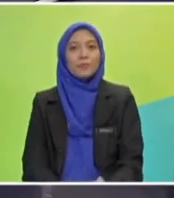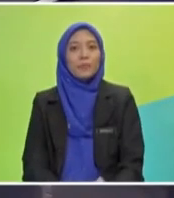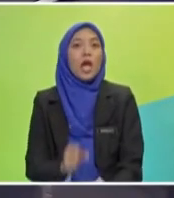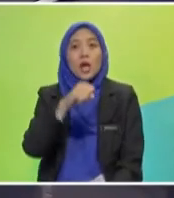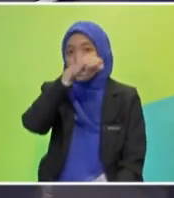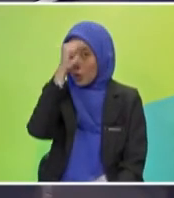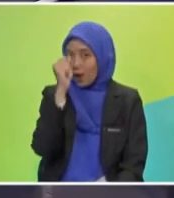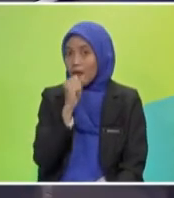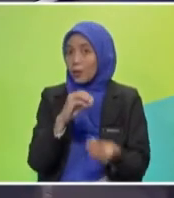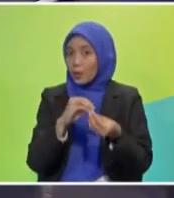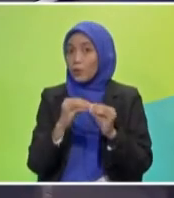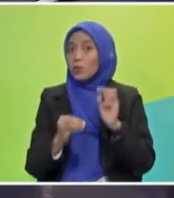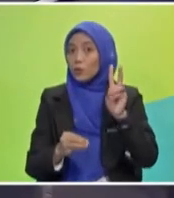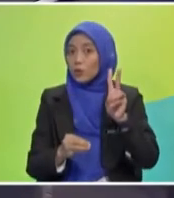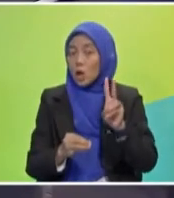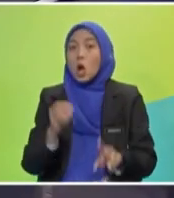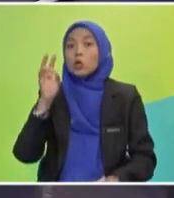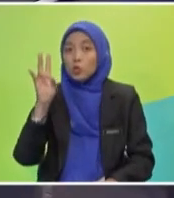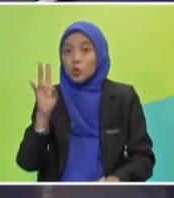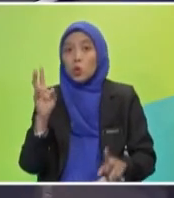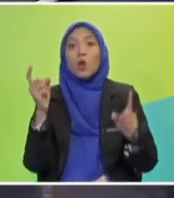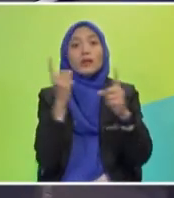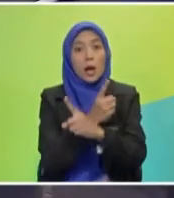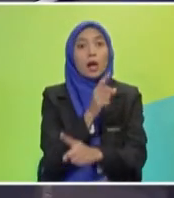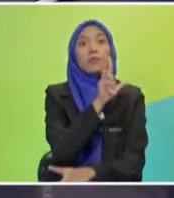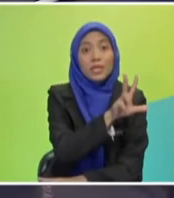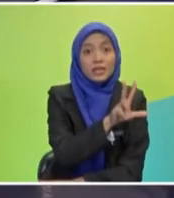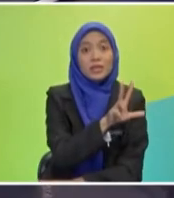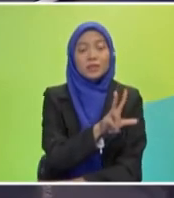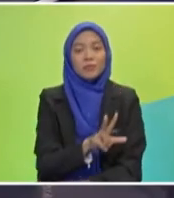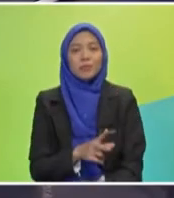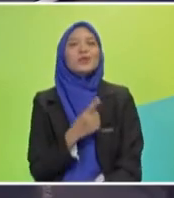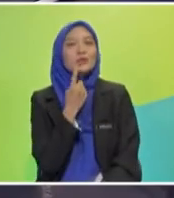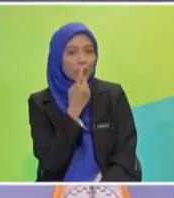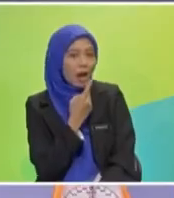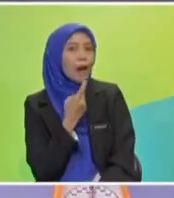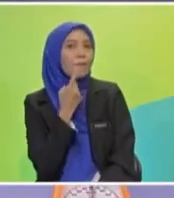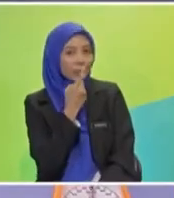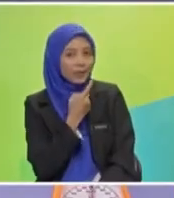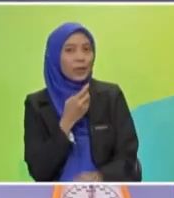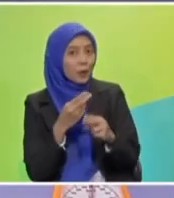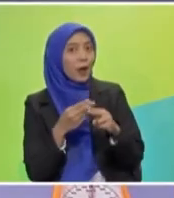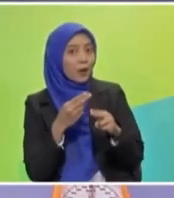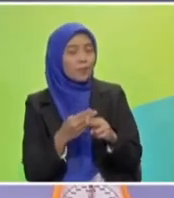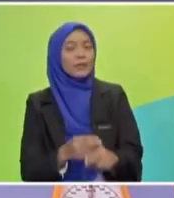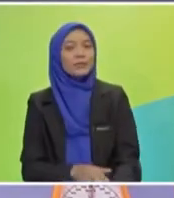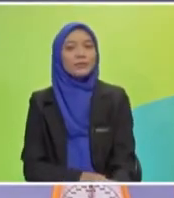kedua. Yang kedua. 7 darab 3. Silakan Kak Nisa. Siapa Nisa yang bertuah?